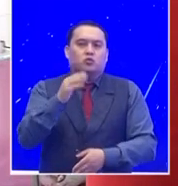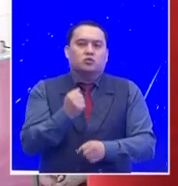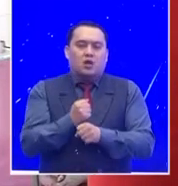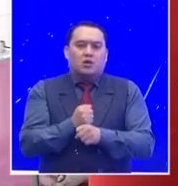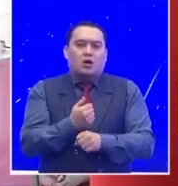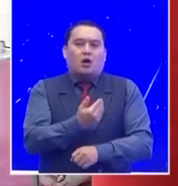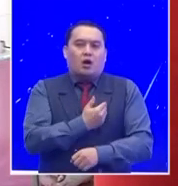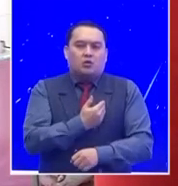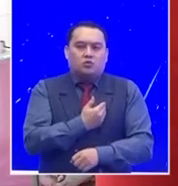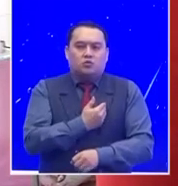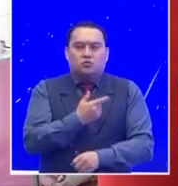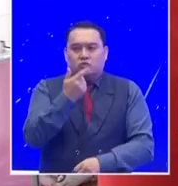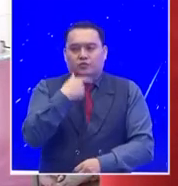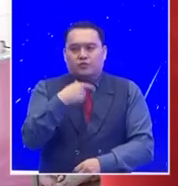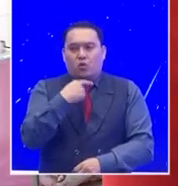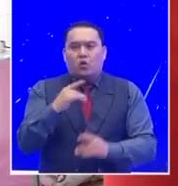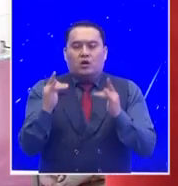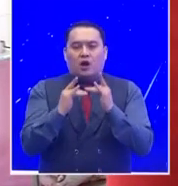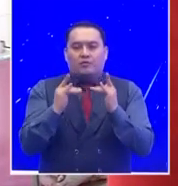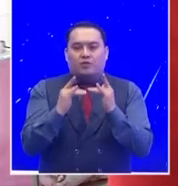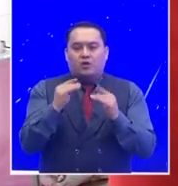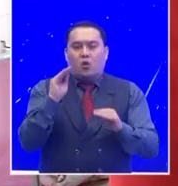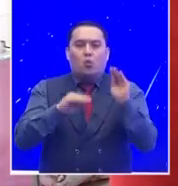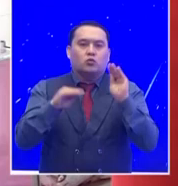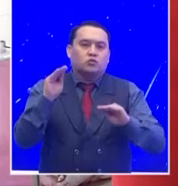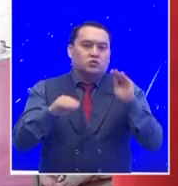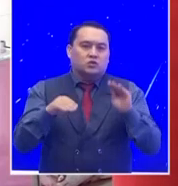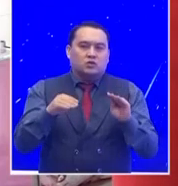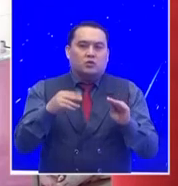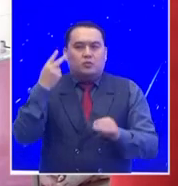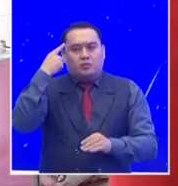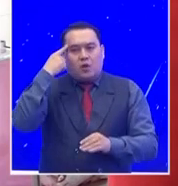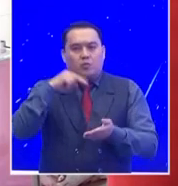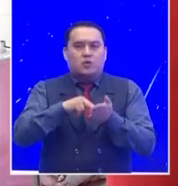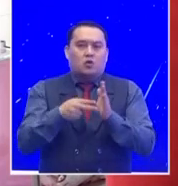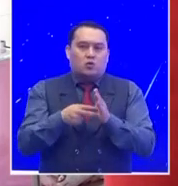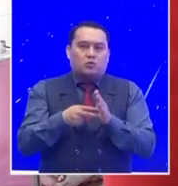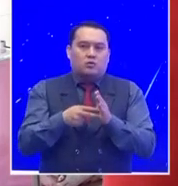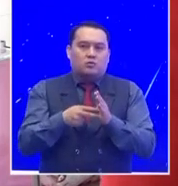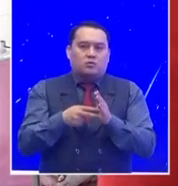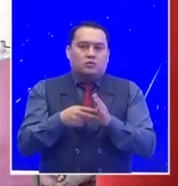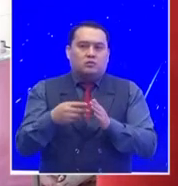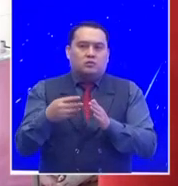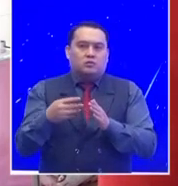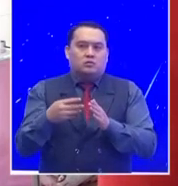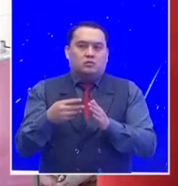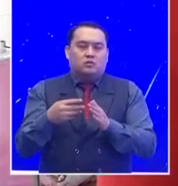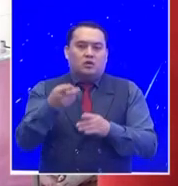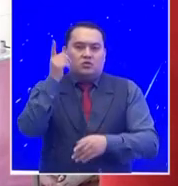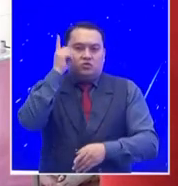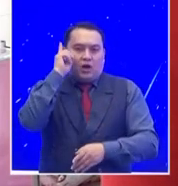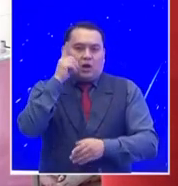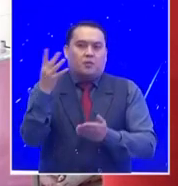что-то, хотелось украсить свою кроватку как-то интересно, красиво, текстилем. И оттуда пошла, нашла страничку в